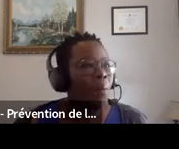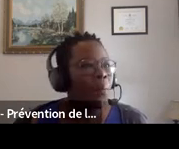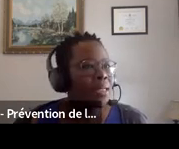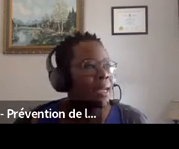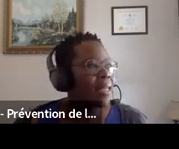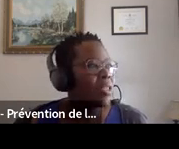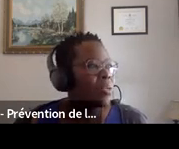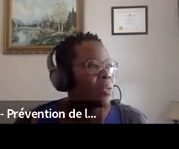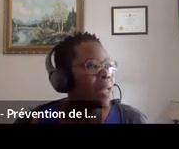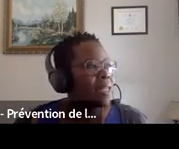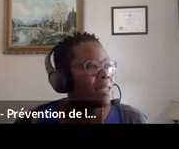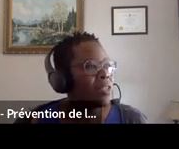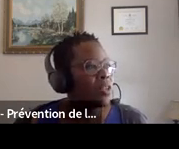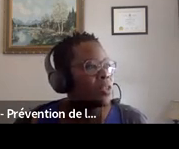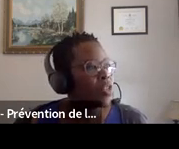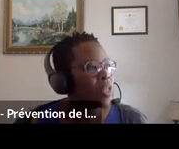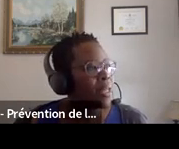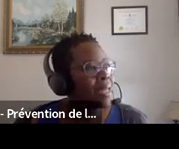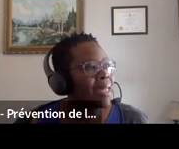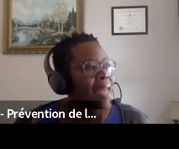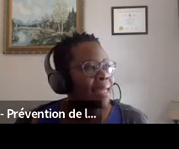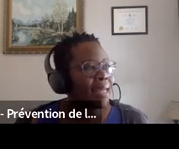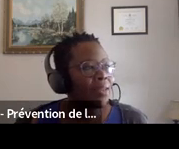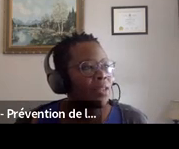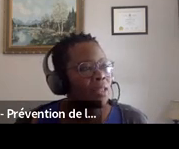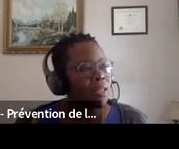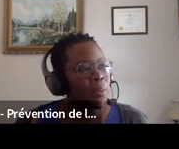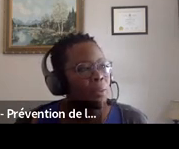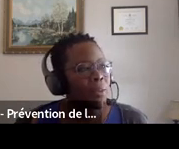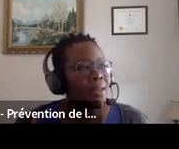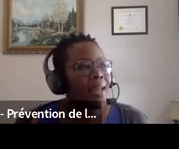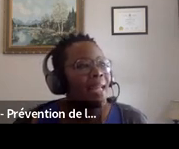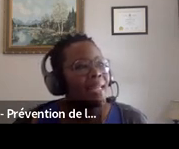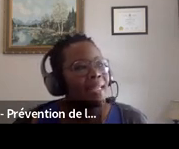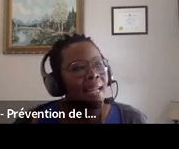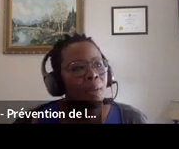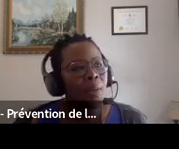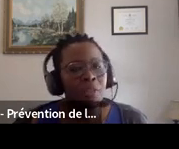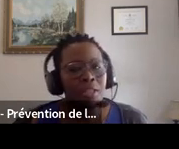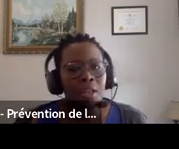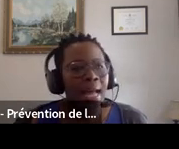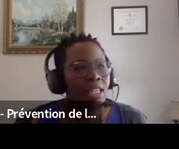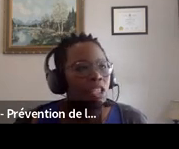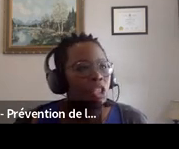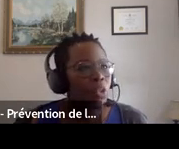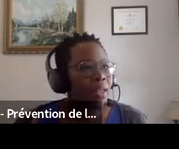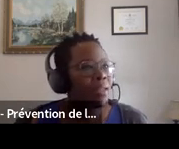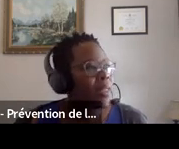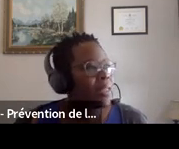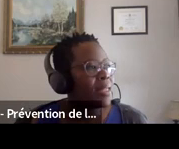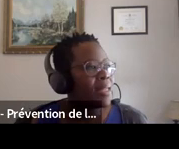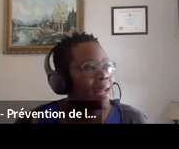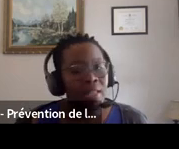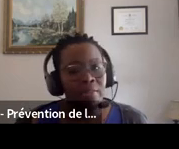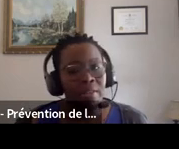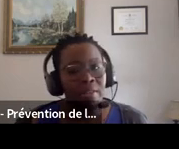la formation postgraduée pour la division de gériatrie de Sunnybrook. Elle est également professeure adjointe